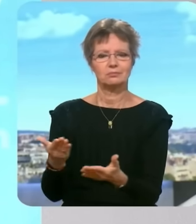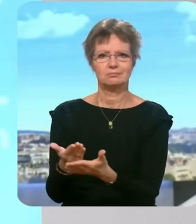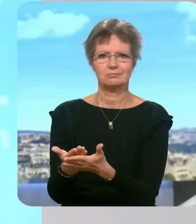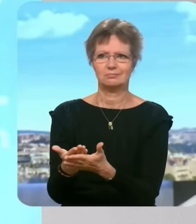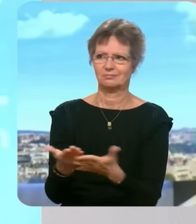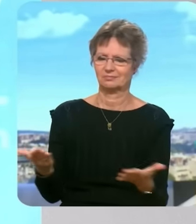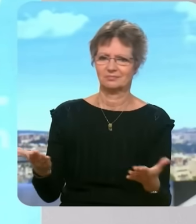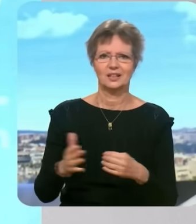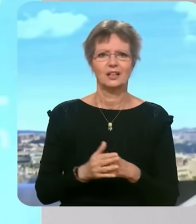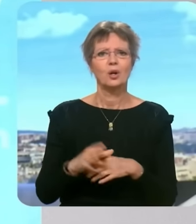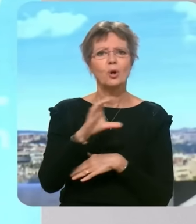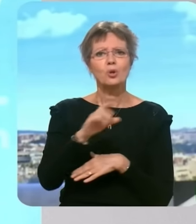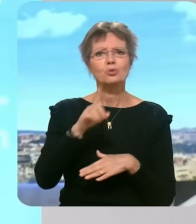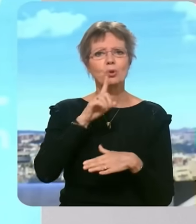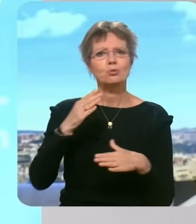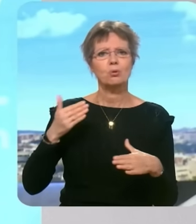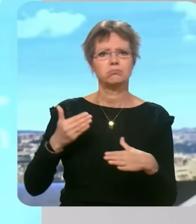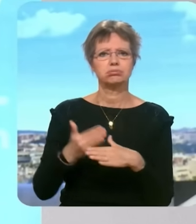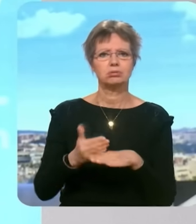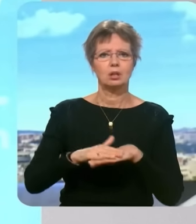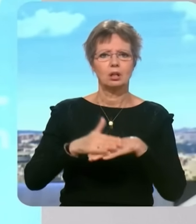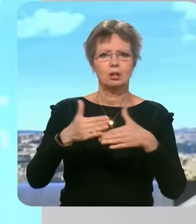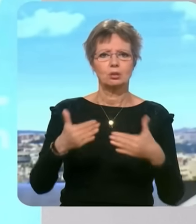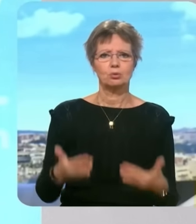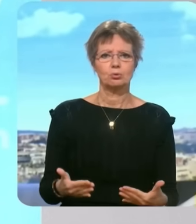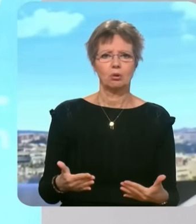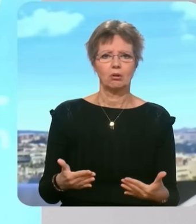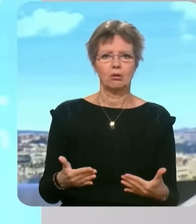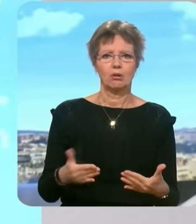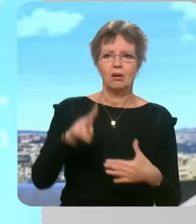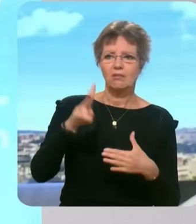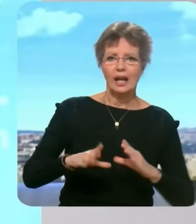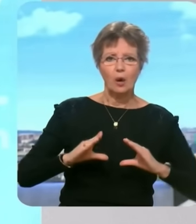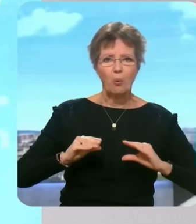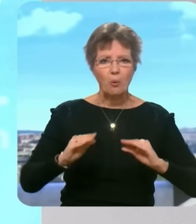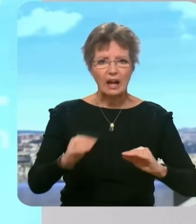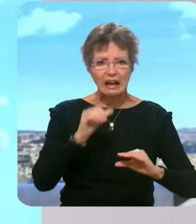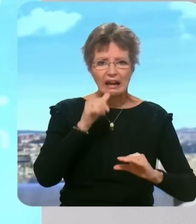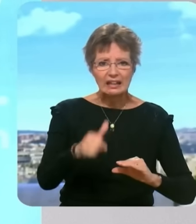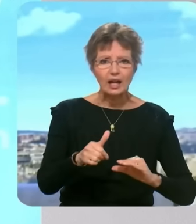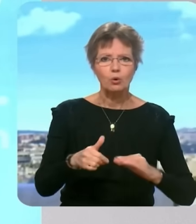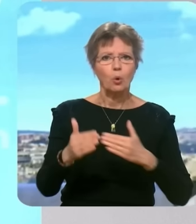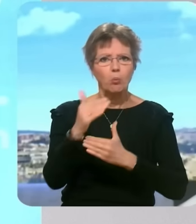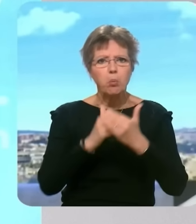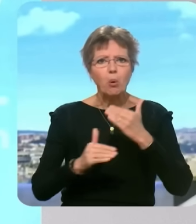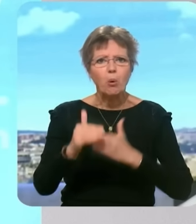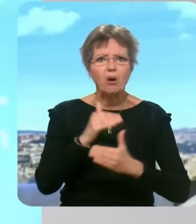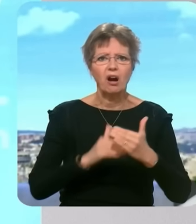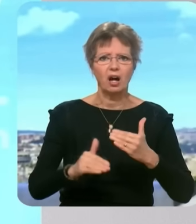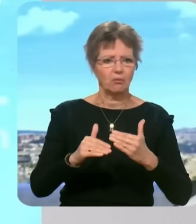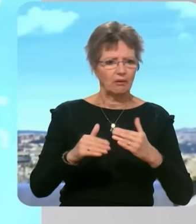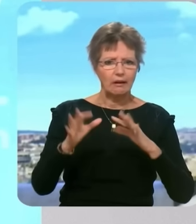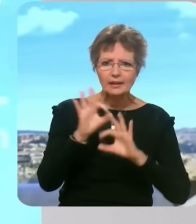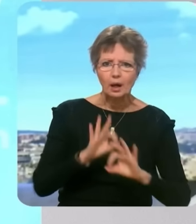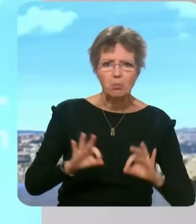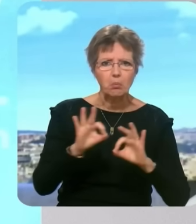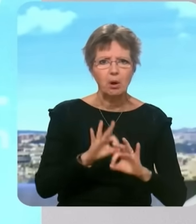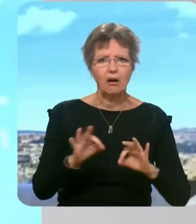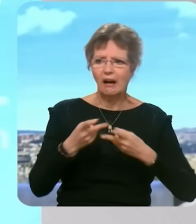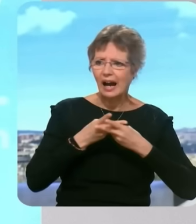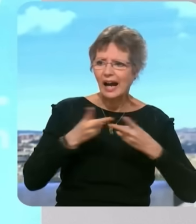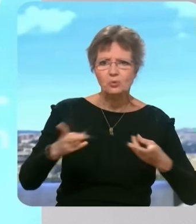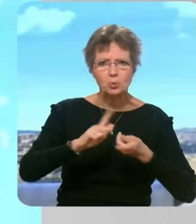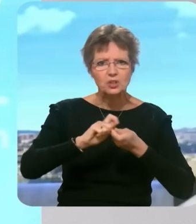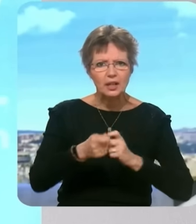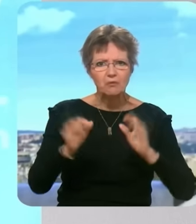surtout 100 jours sur lesquels on n'a pas eu de réponse véritable, pas de feuille de route sur la fin du quinquennat, pas d'annonce de grandes